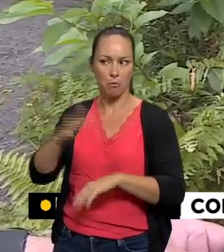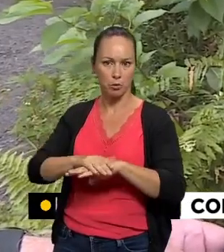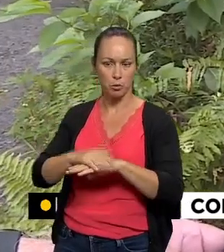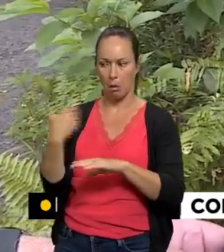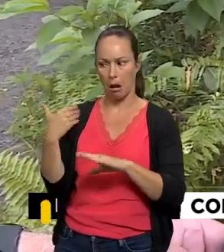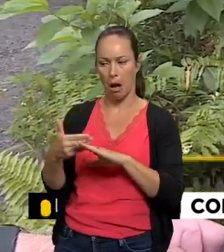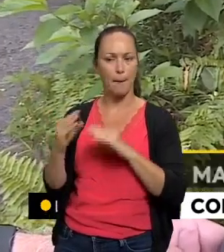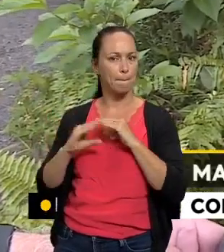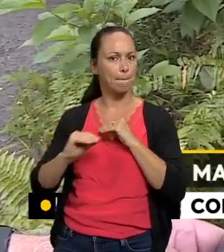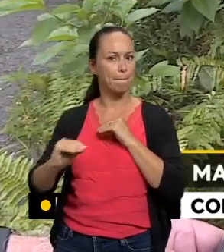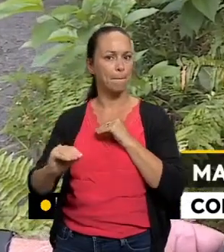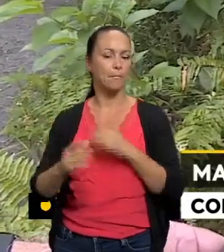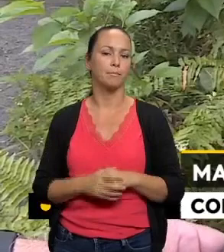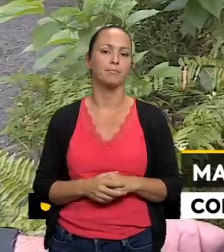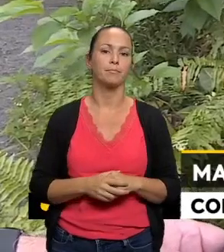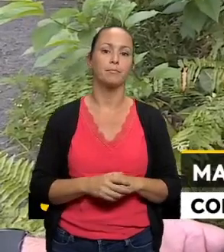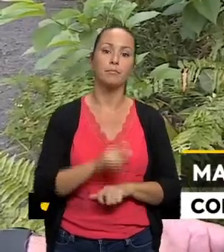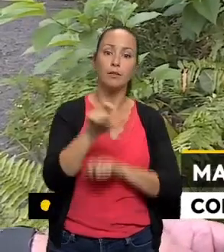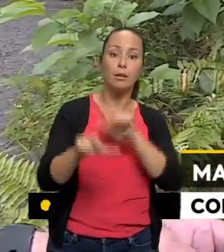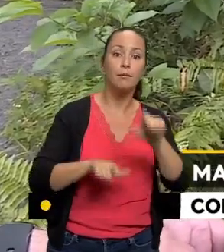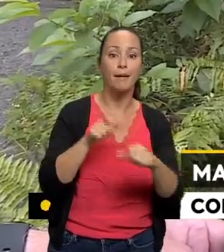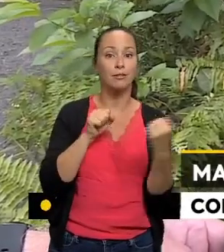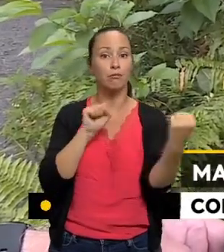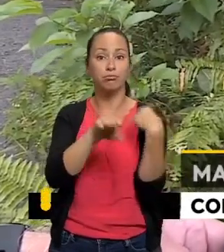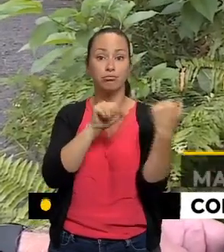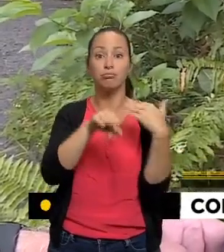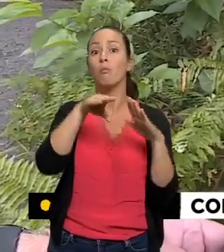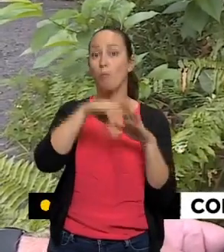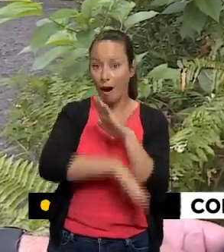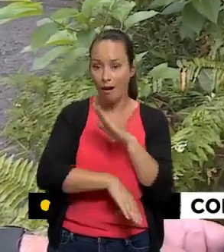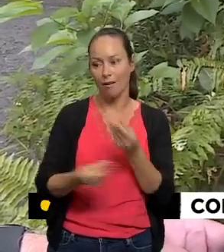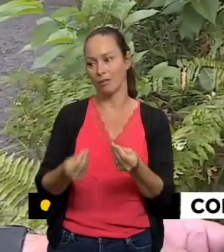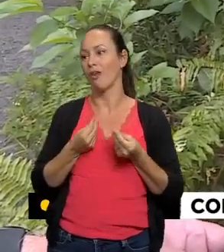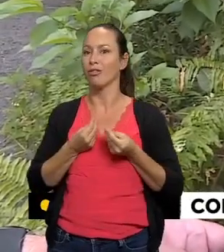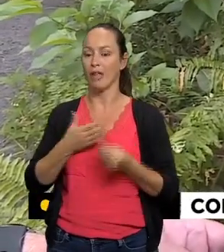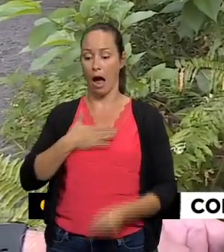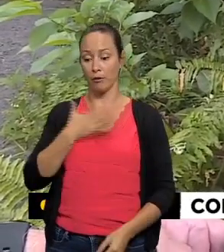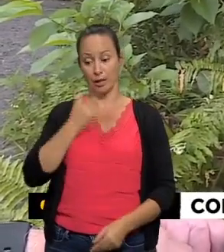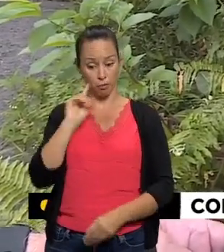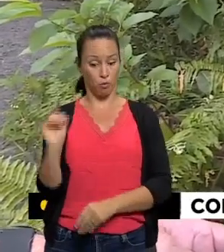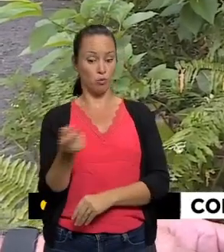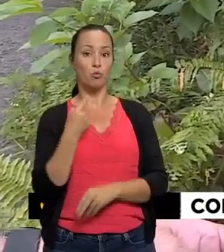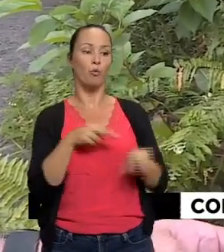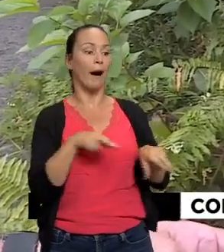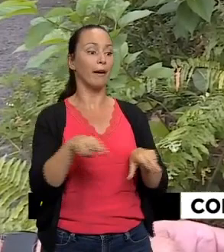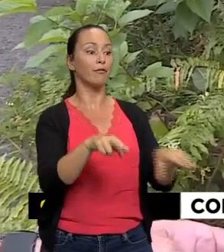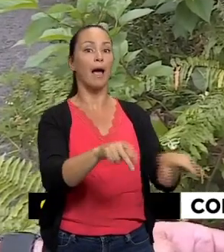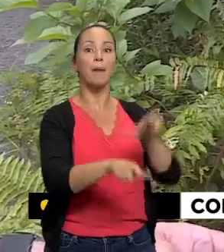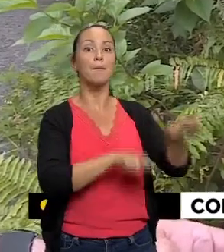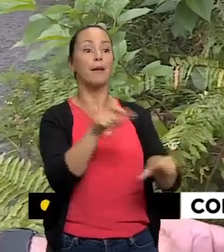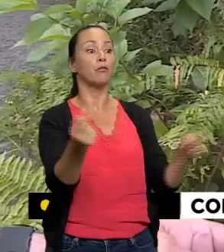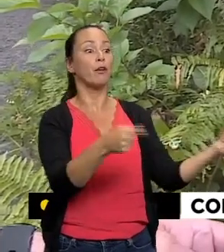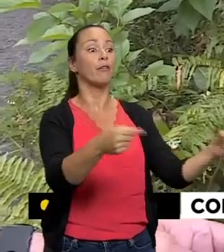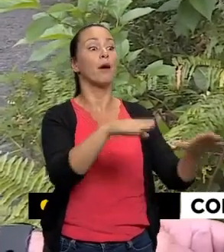que les gens y circulent moins, ben, nous, ils rendent à nous service, parce qu'on a moins de monde au bord de la rivière. Maintenant, le confinement,